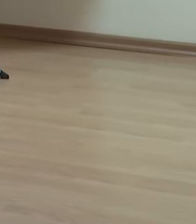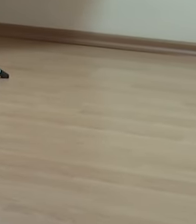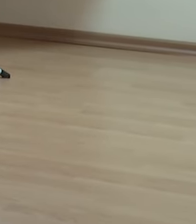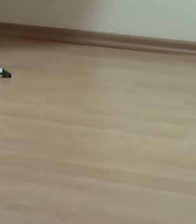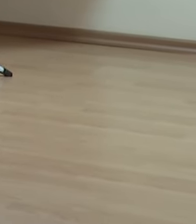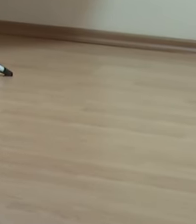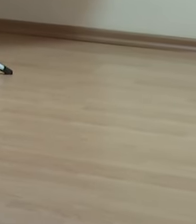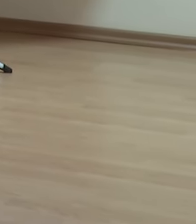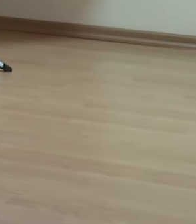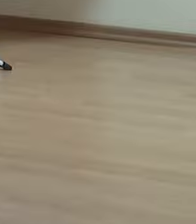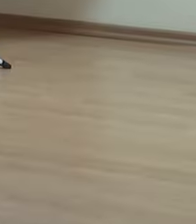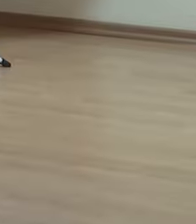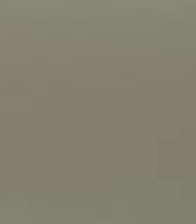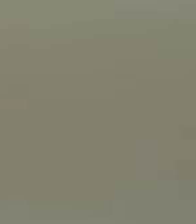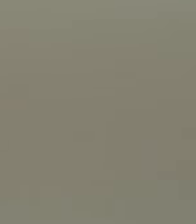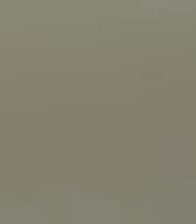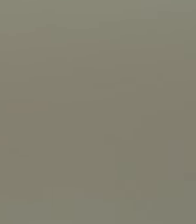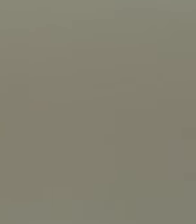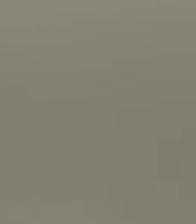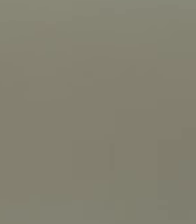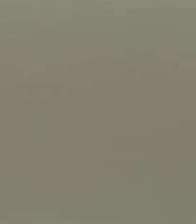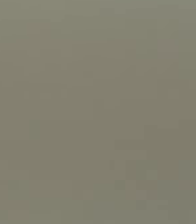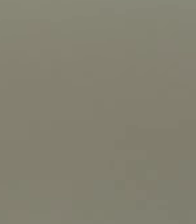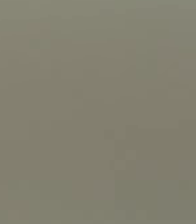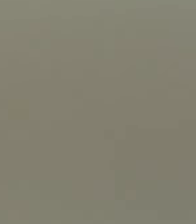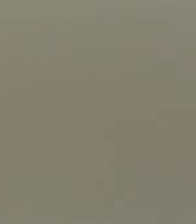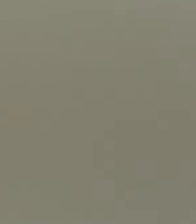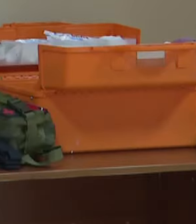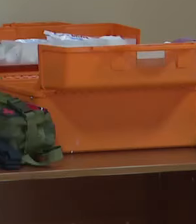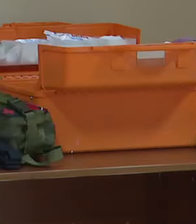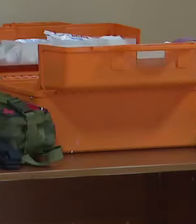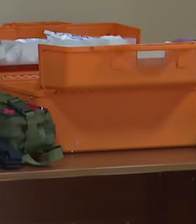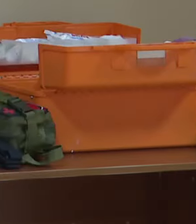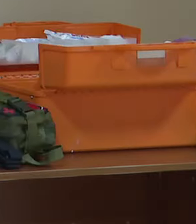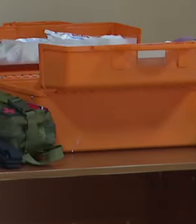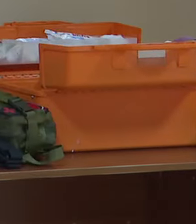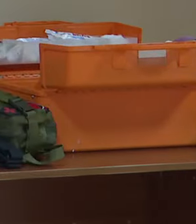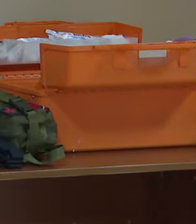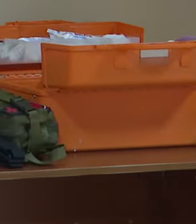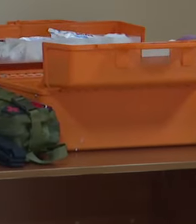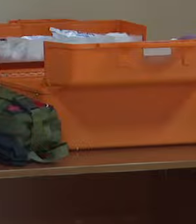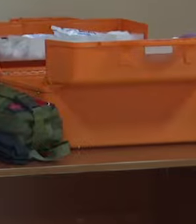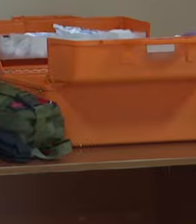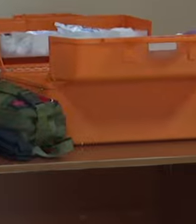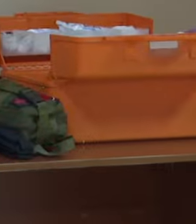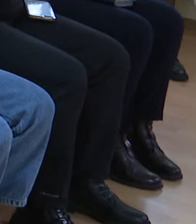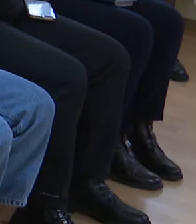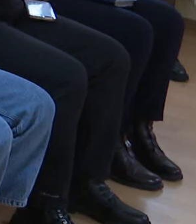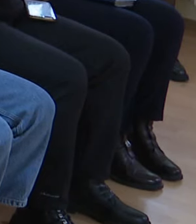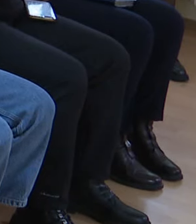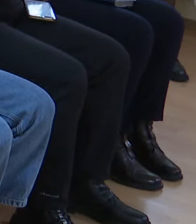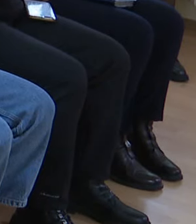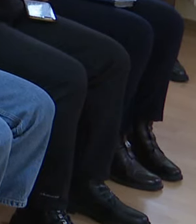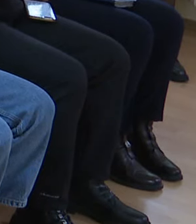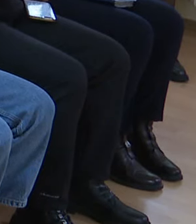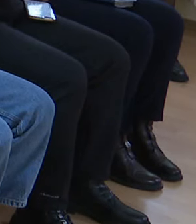можем, и выдыхаем все, что есть. Александр в медицине 6 лет, и ему не раз приходилось спасать чужие жизни. Говорит,